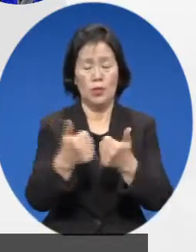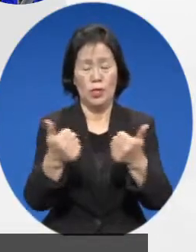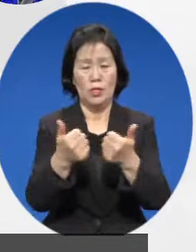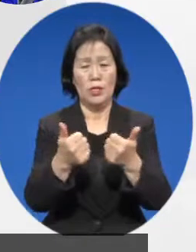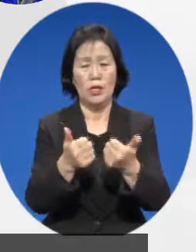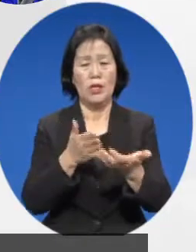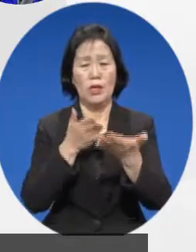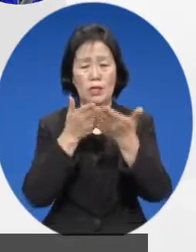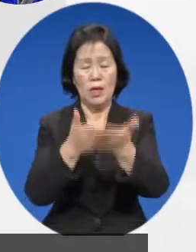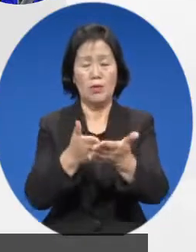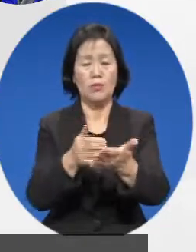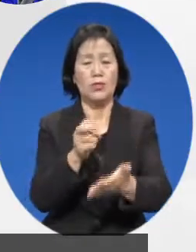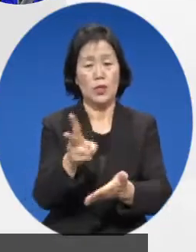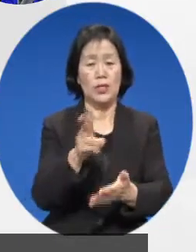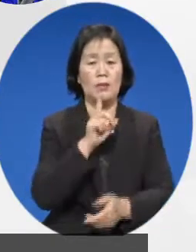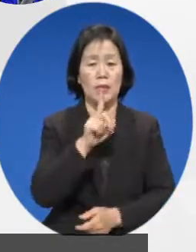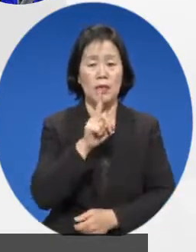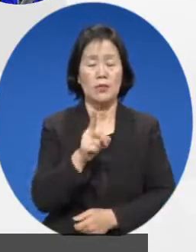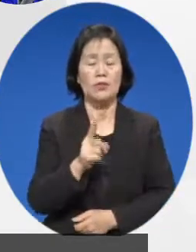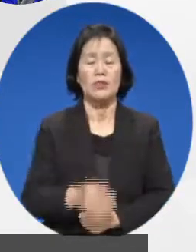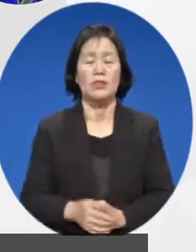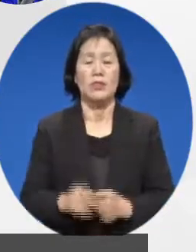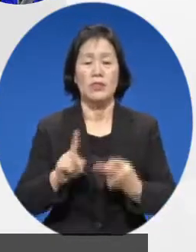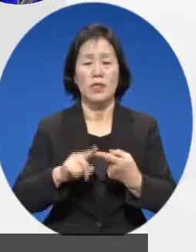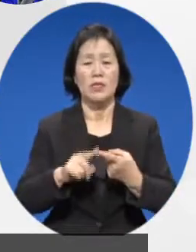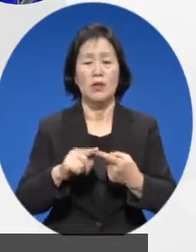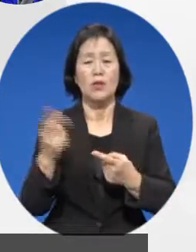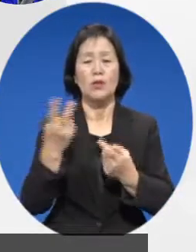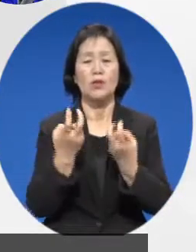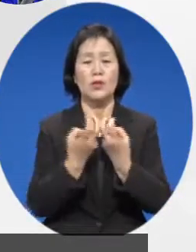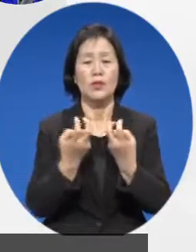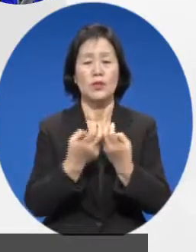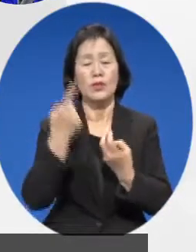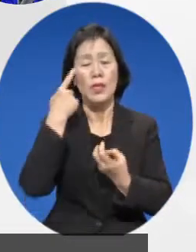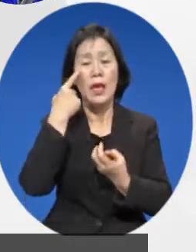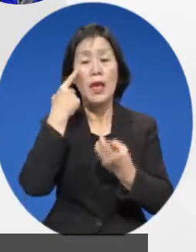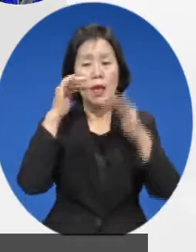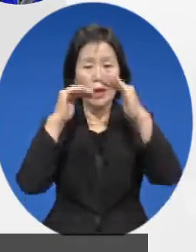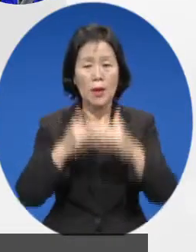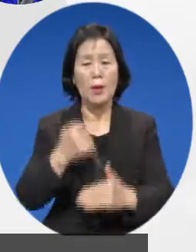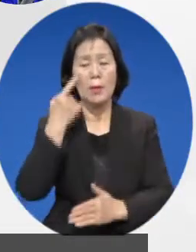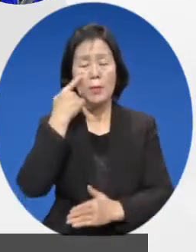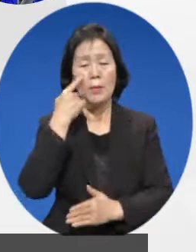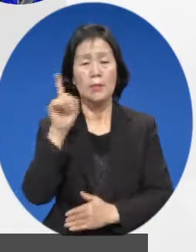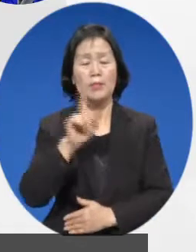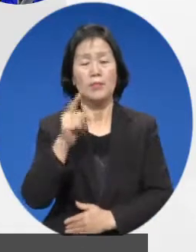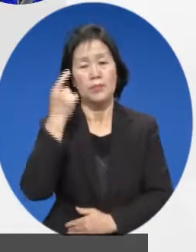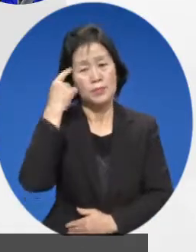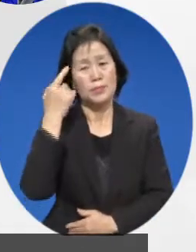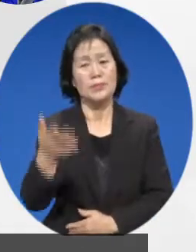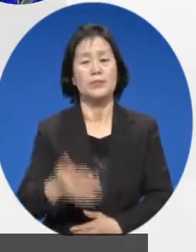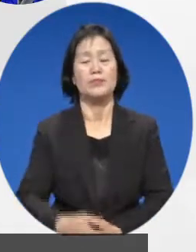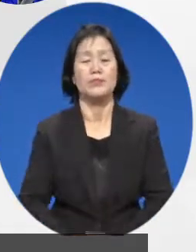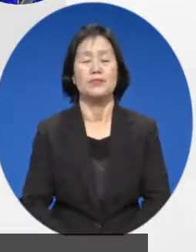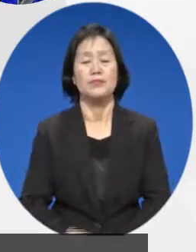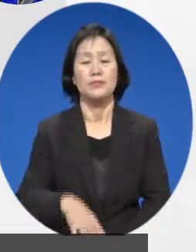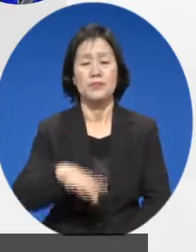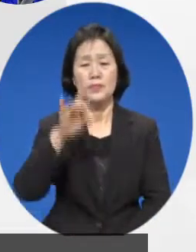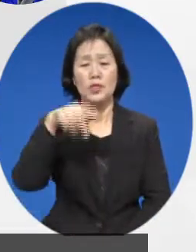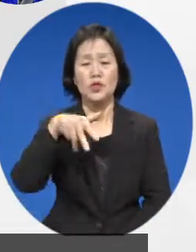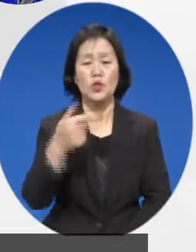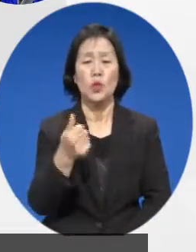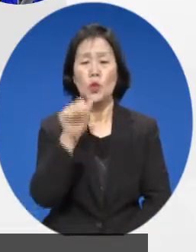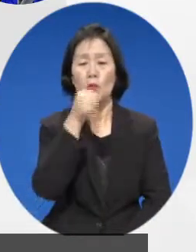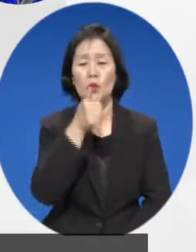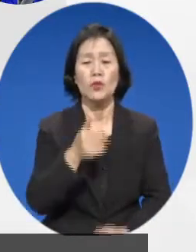지금 여당에서 얘기하고 있는데 이런 사람들을 어떻게 봐야 되는지 2분 변호사와 함께 좀 의견을 들어보도록 하겠습니다 먼저 조